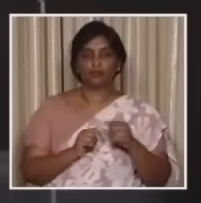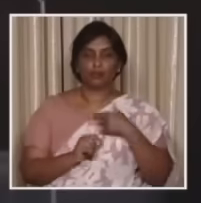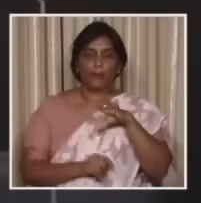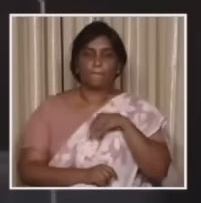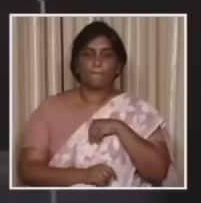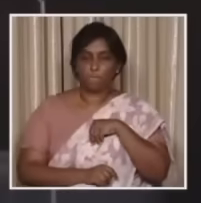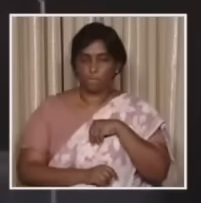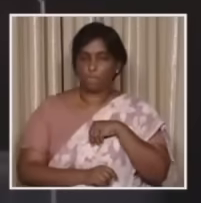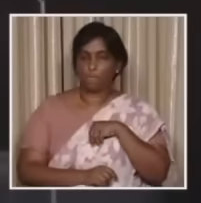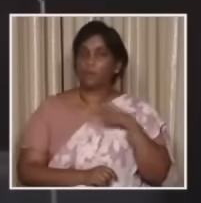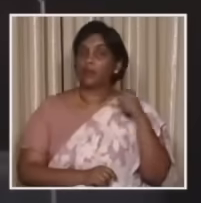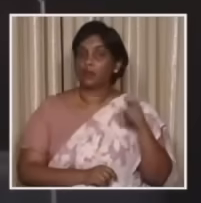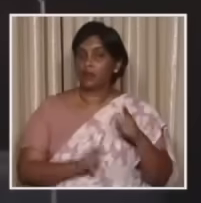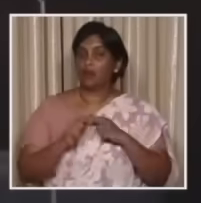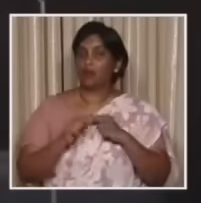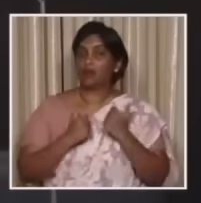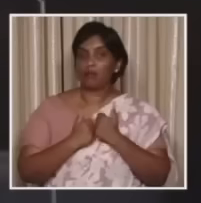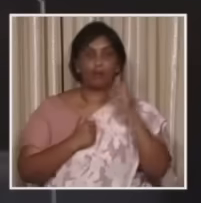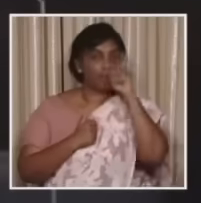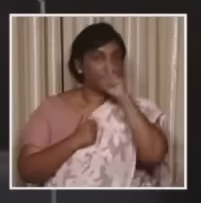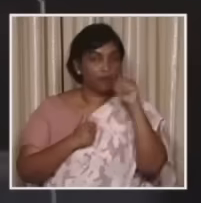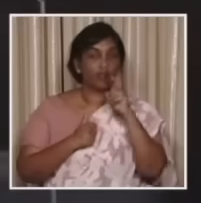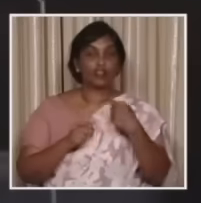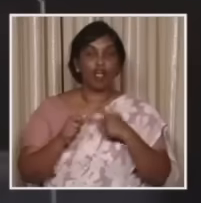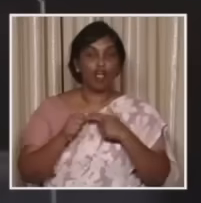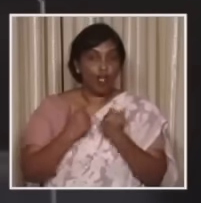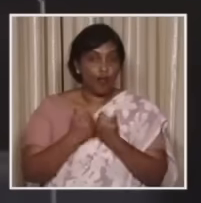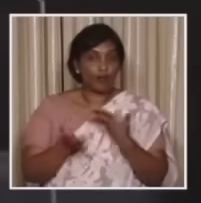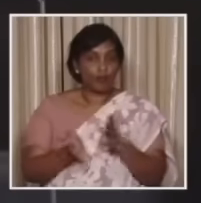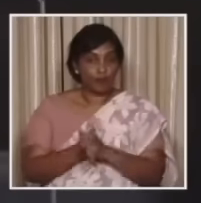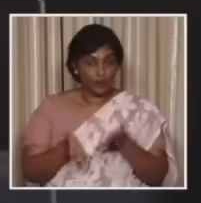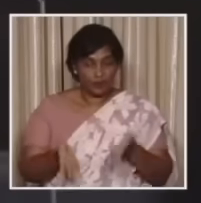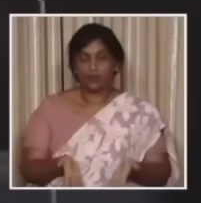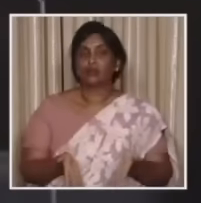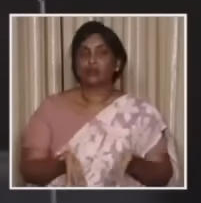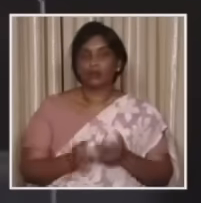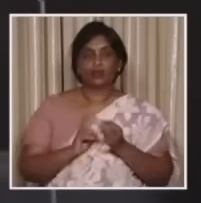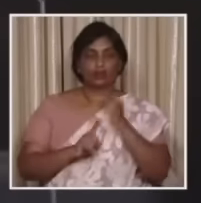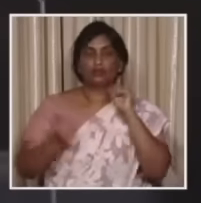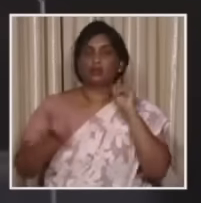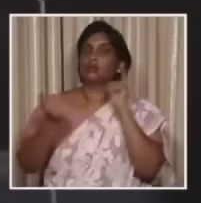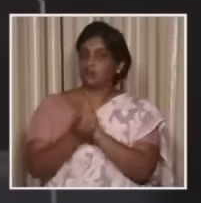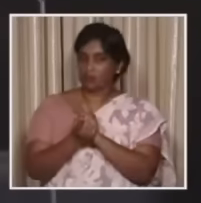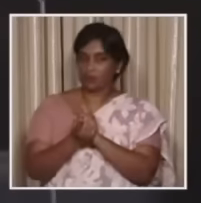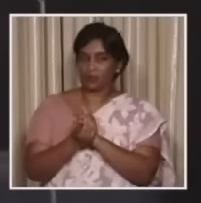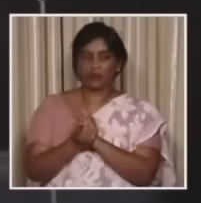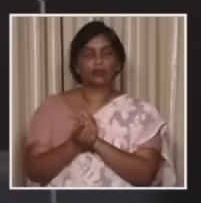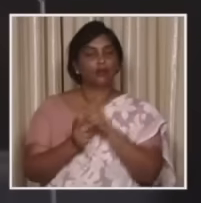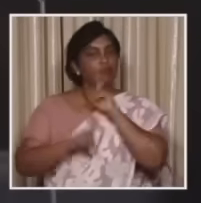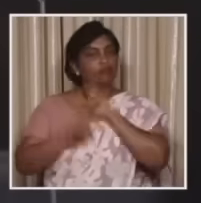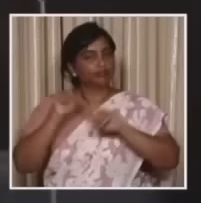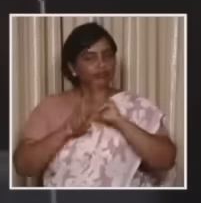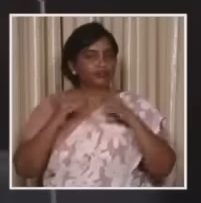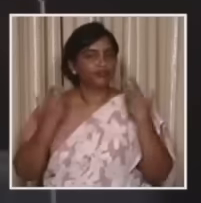පිළිගත්තා එතකොට අප්‍රේල් මාසේ අවුරුද්ද දිනේ ඔහුට මේ ජනාධිපති හම්බෙලා තියෙනවා කතා කරලා